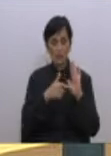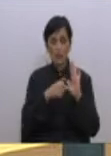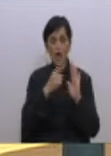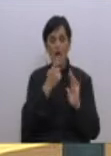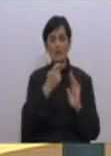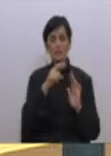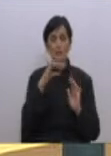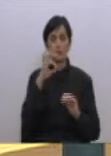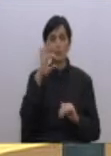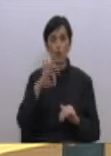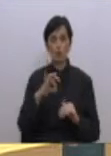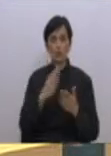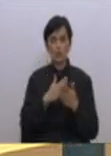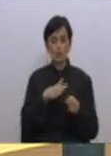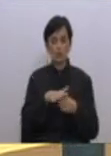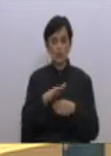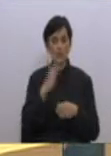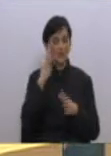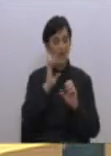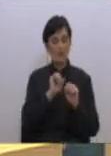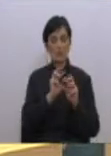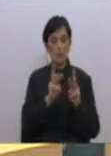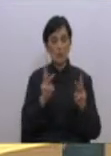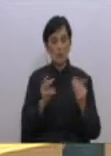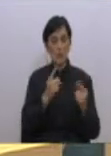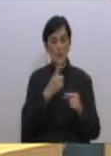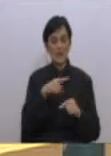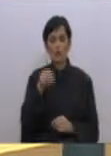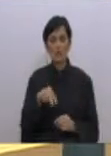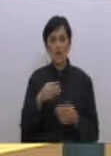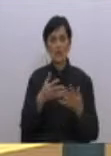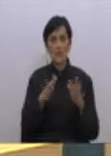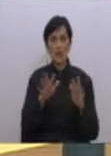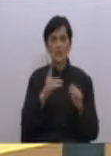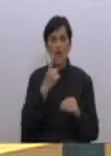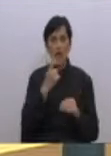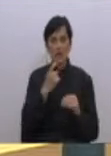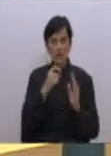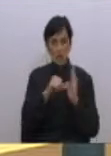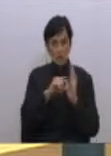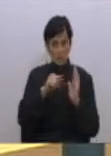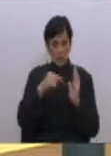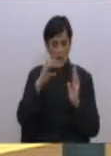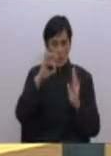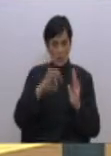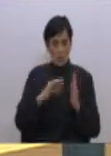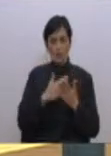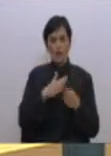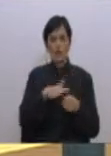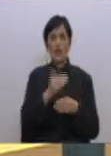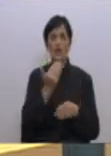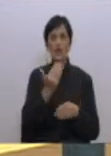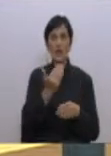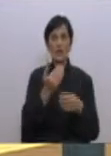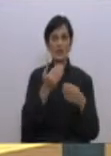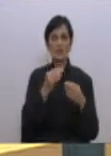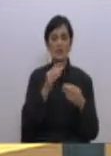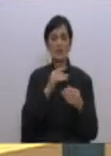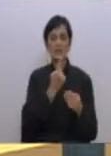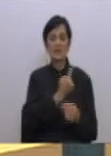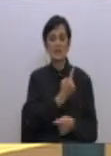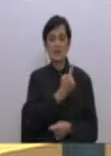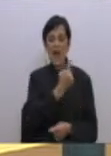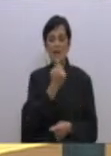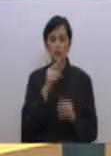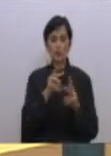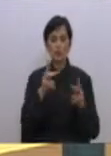cu timi atât de procente, se vor rogurs, tau dat și sami instros, miliard, tot 53 milioane, asta vom întâlni 6 miliard de procente. Tu ai nisebat, dar ar gavol, zilepsa, tău tu